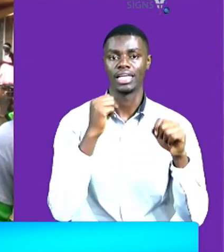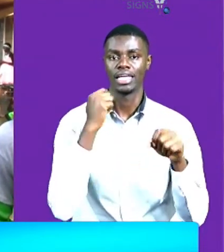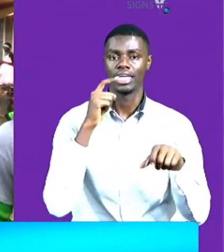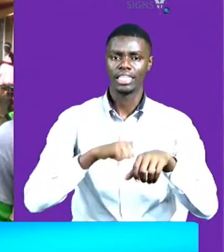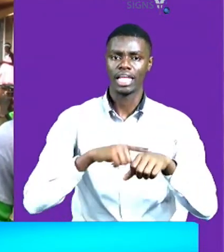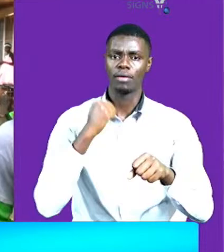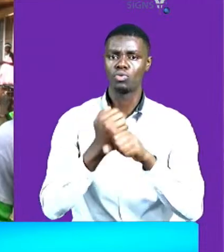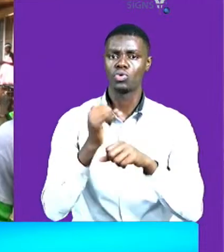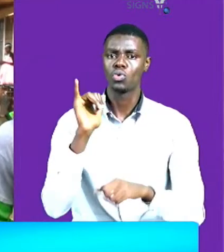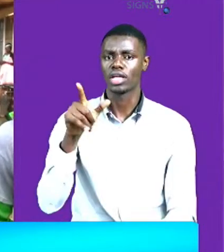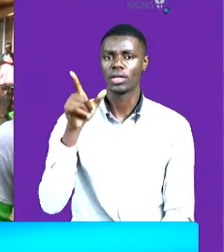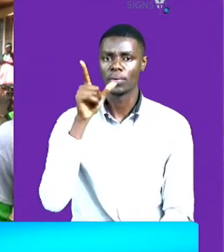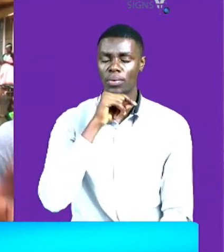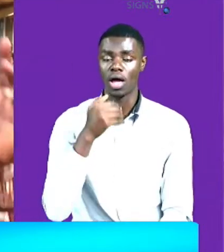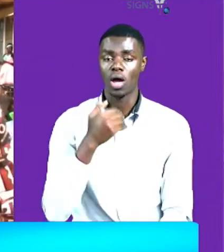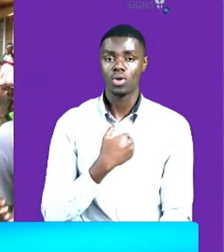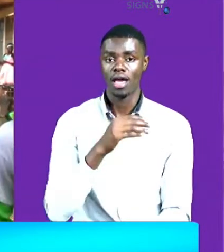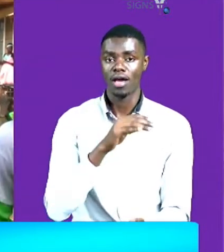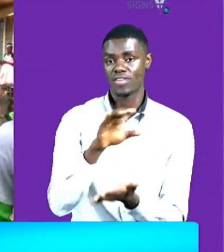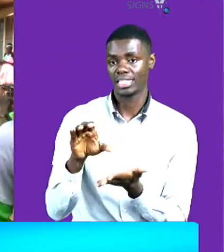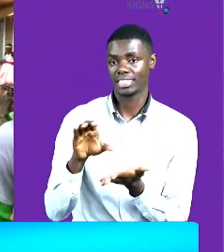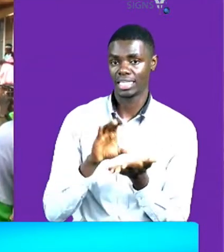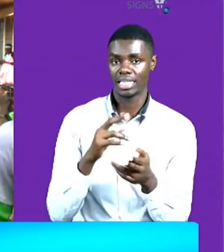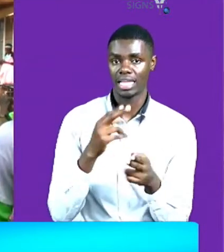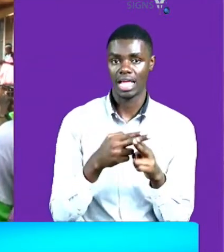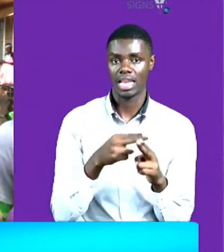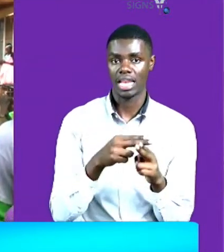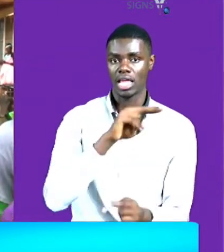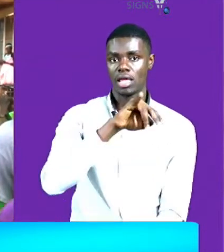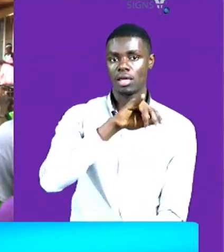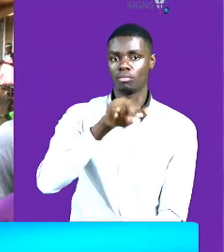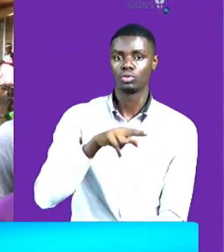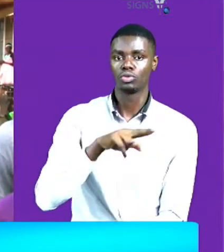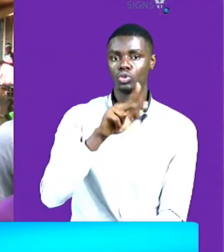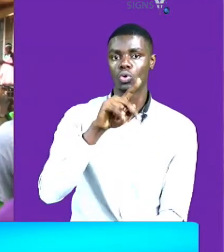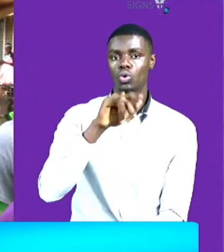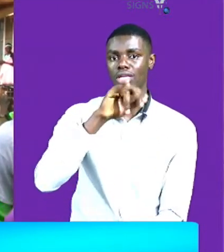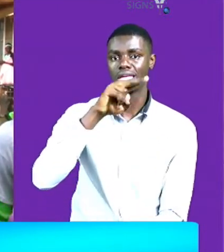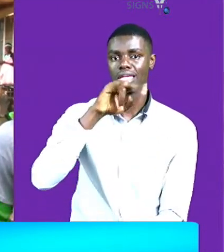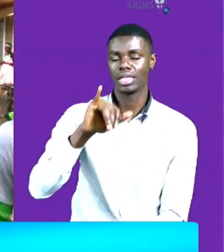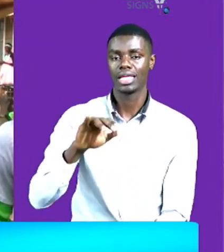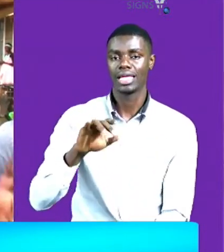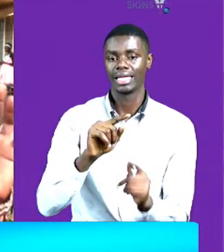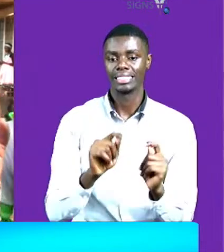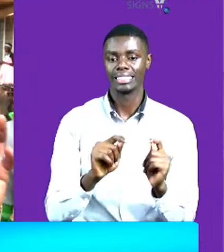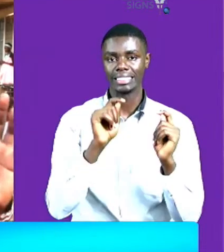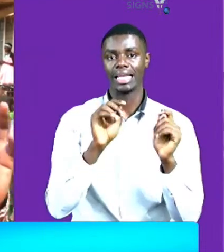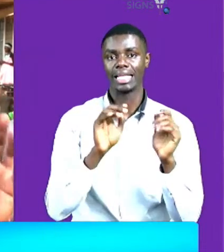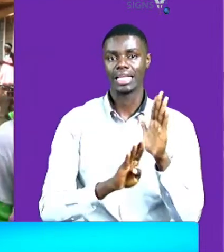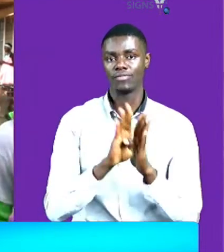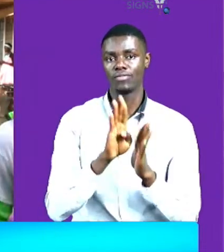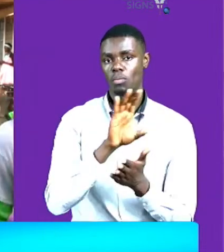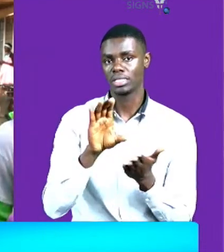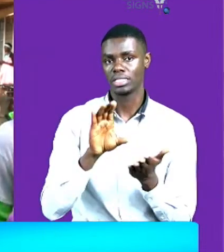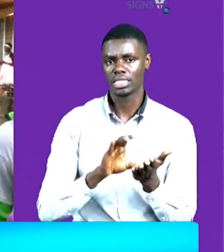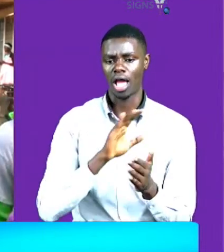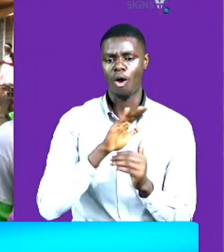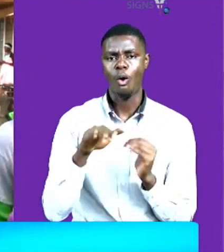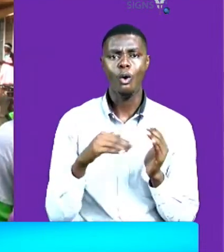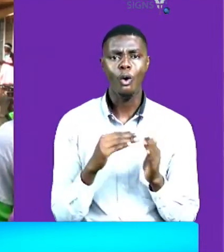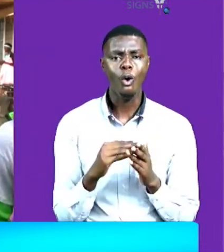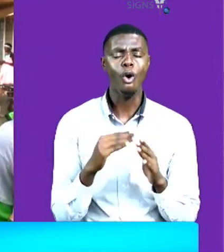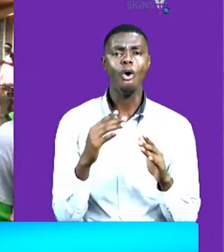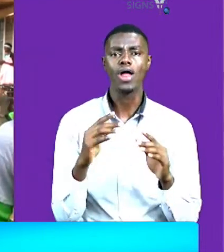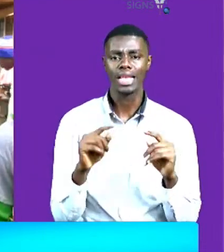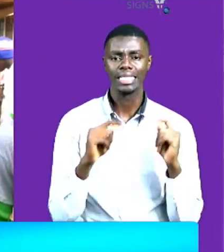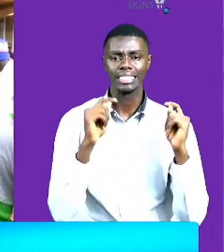tukue na center ambayo tunaita Njokeine Talent Development Center, ambayo ni ya vipaji zote za